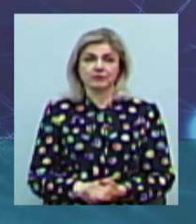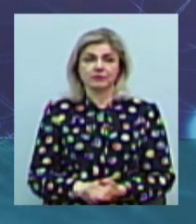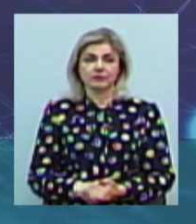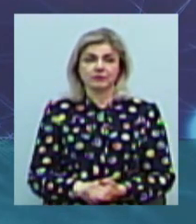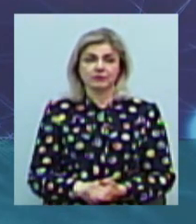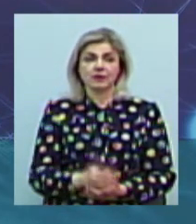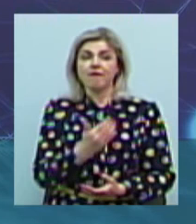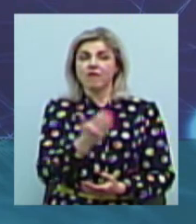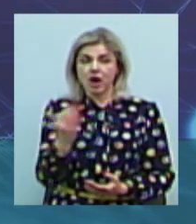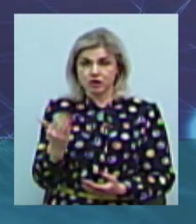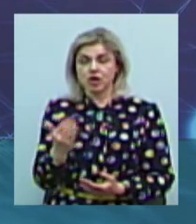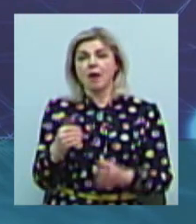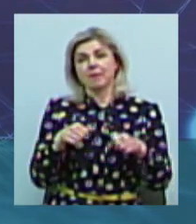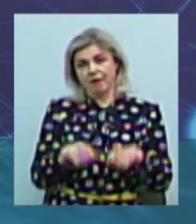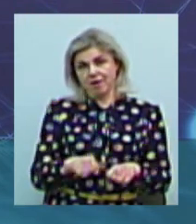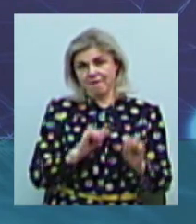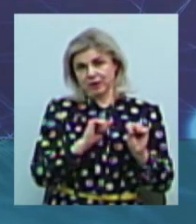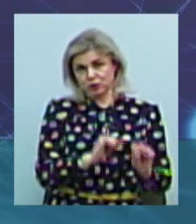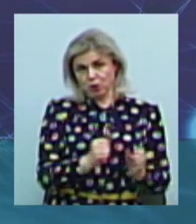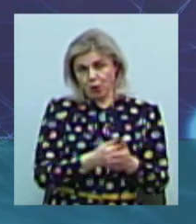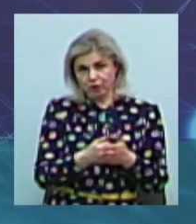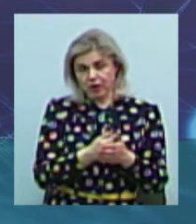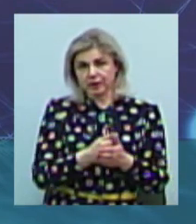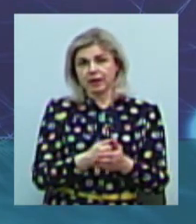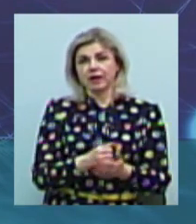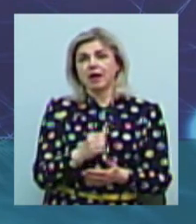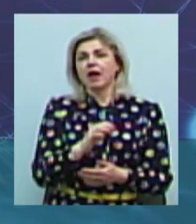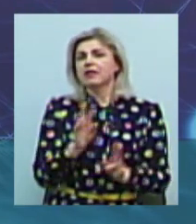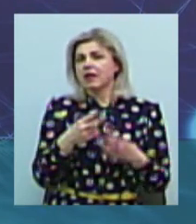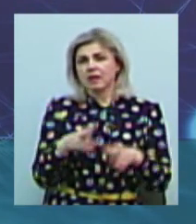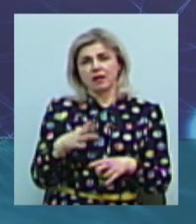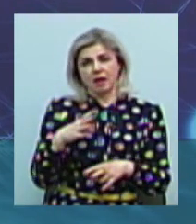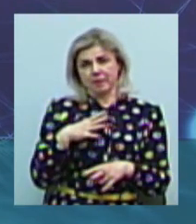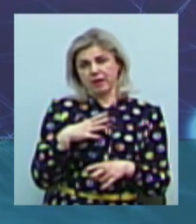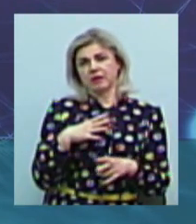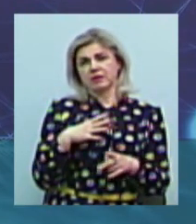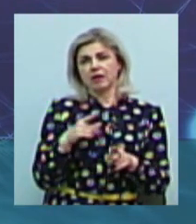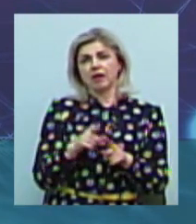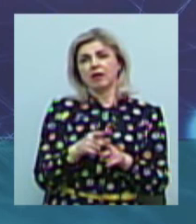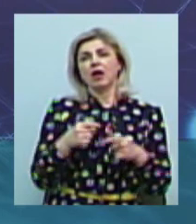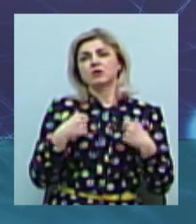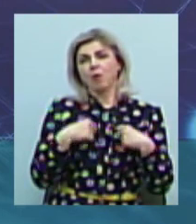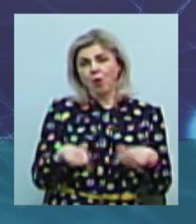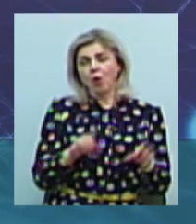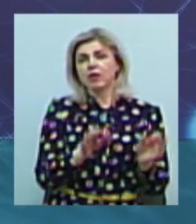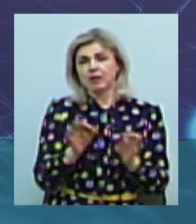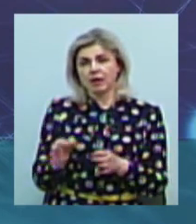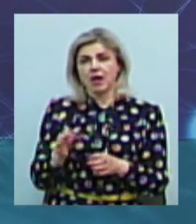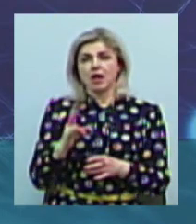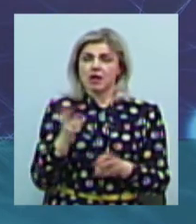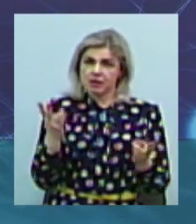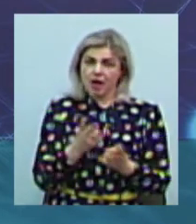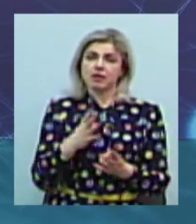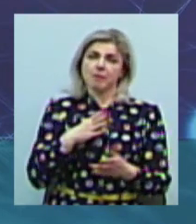ж інтереси відстоювати, щоб не бути інертними, залучайтеся, будьте активними,